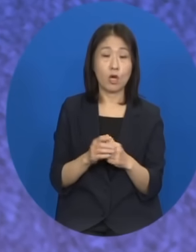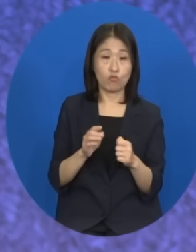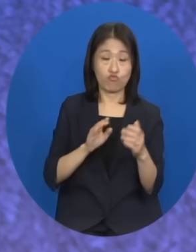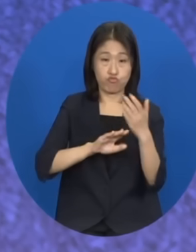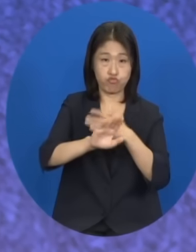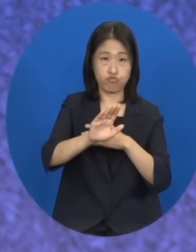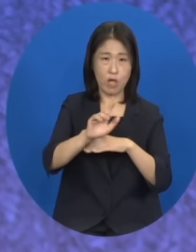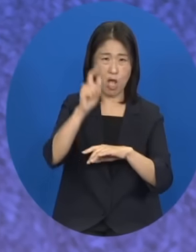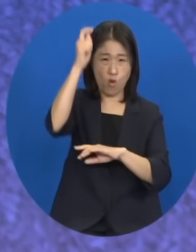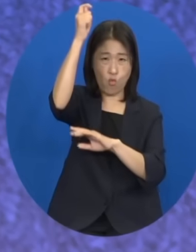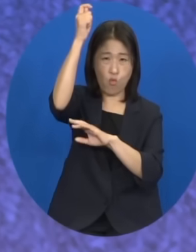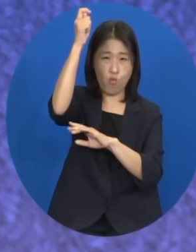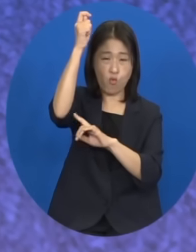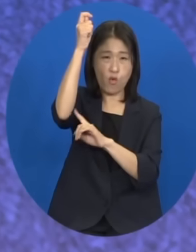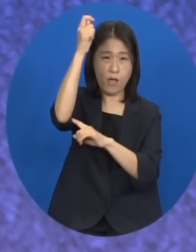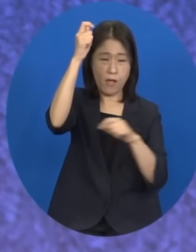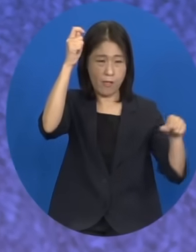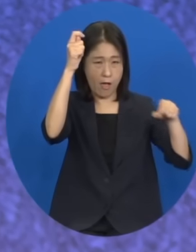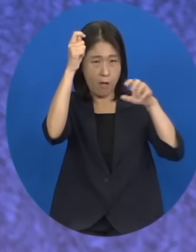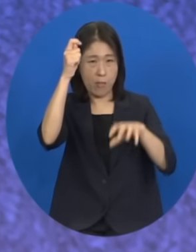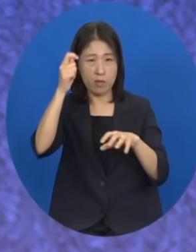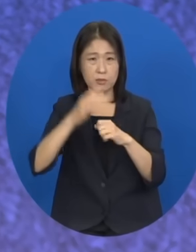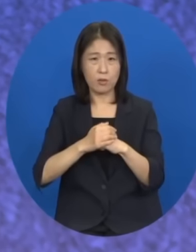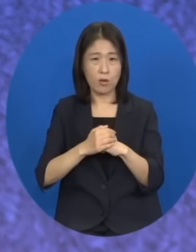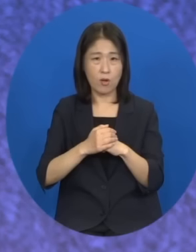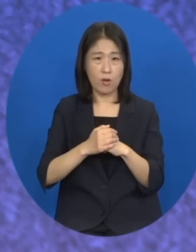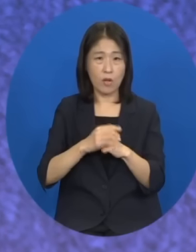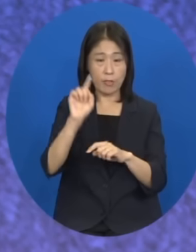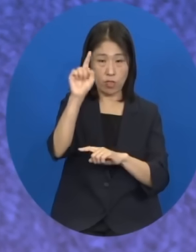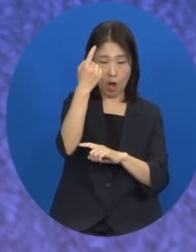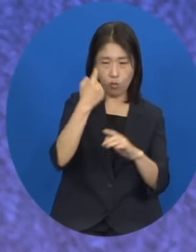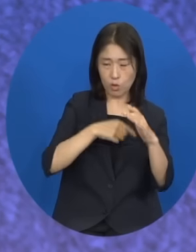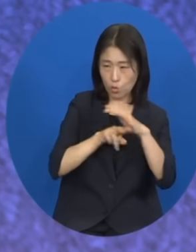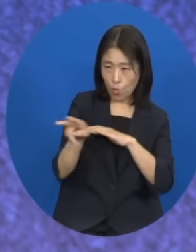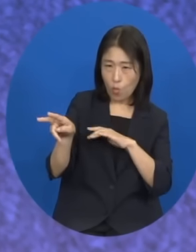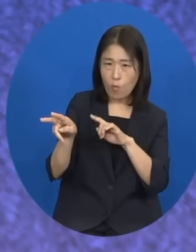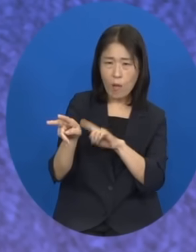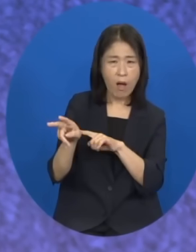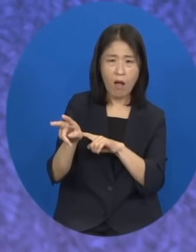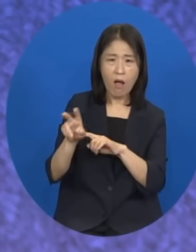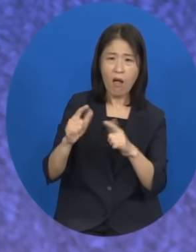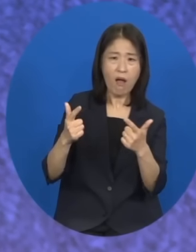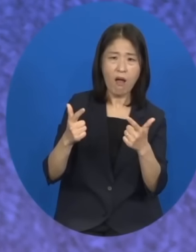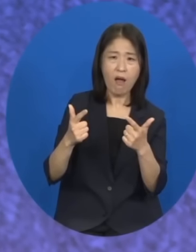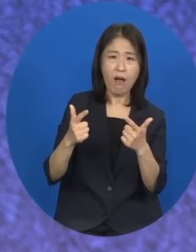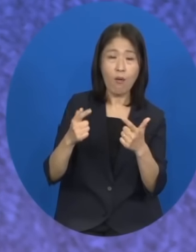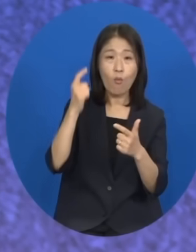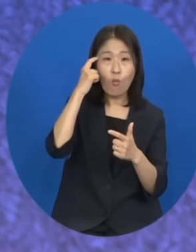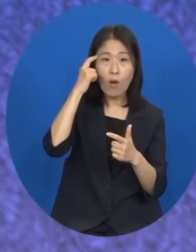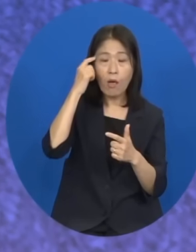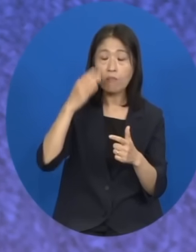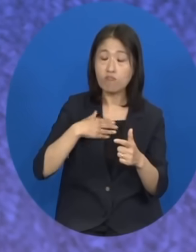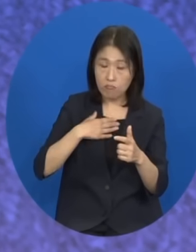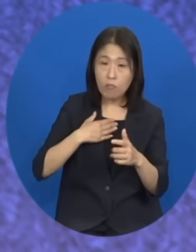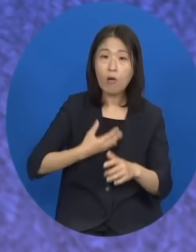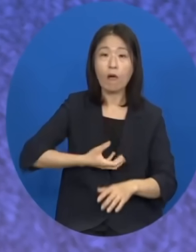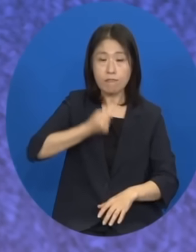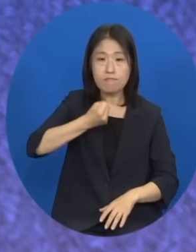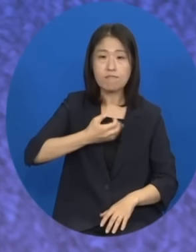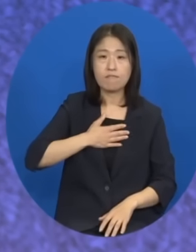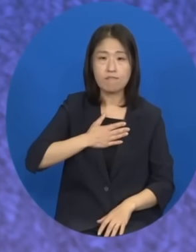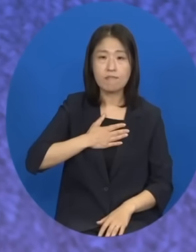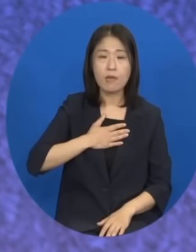골리앗 앞에 가서 도망가야 되는데 다윗의 마음속에 골리앗도 이길 거라고 믿어지는 거예요. 자기는 소년이고